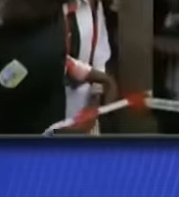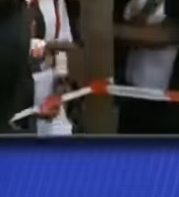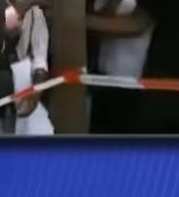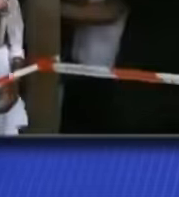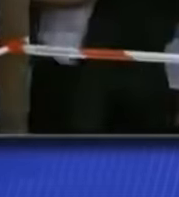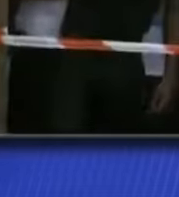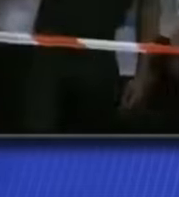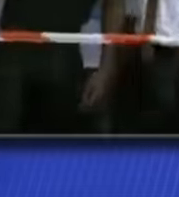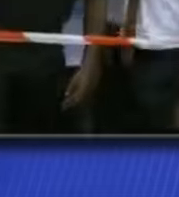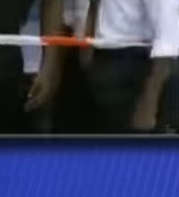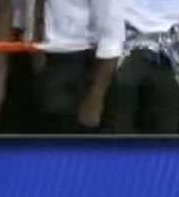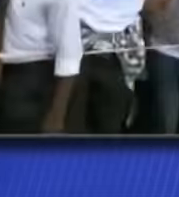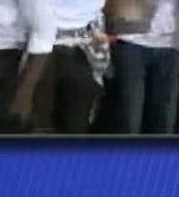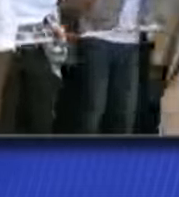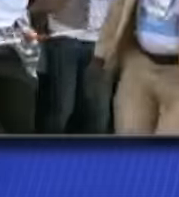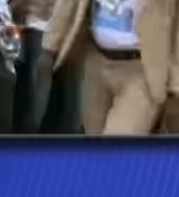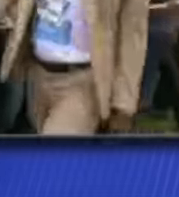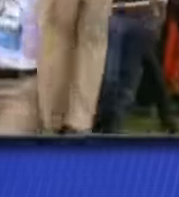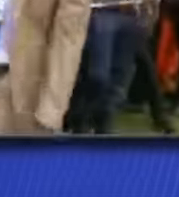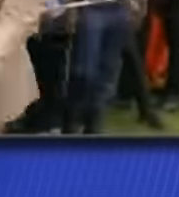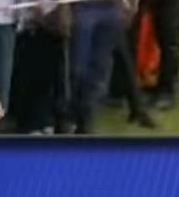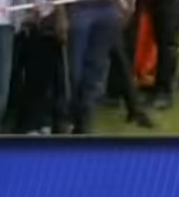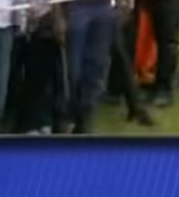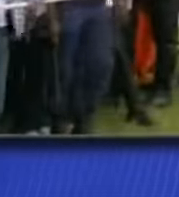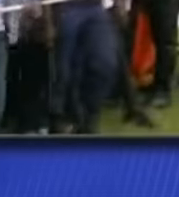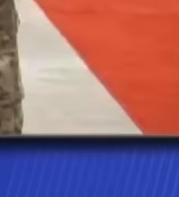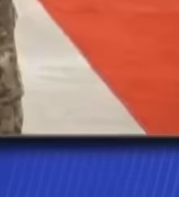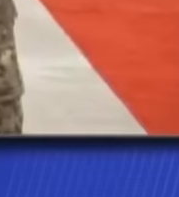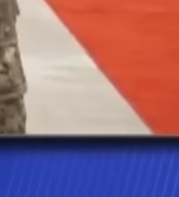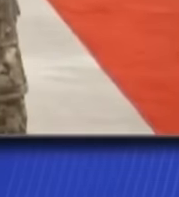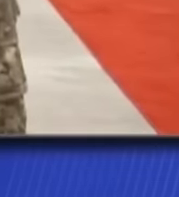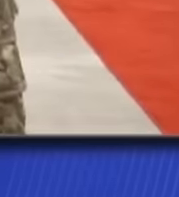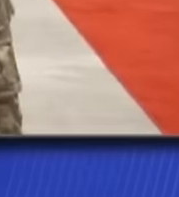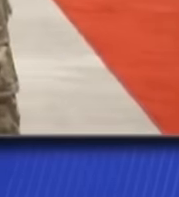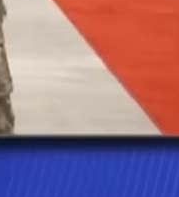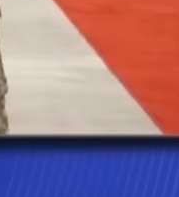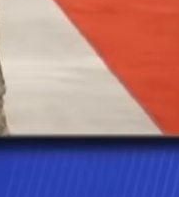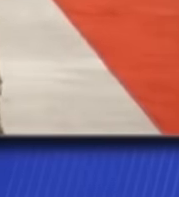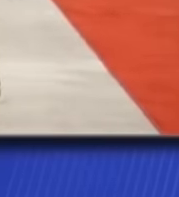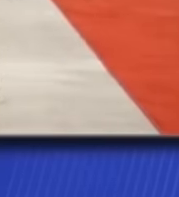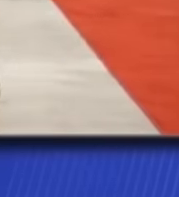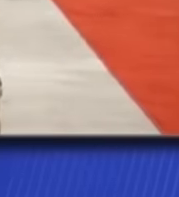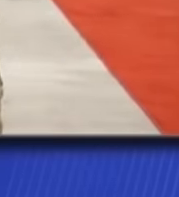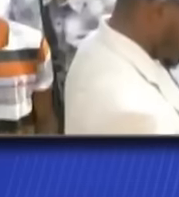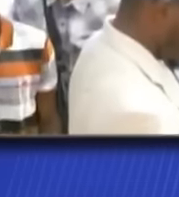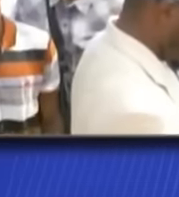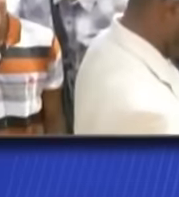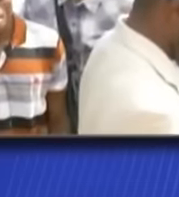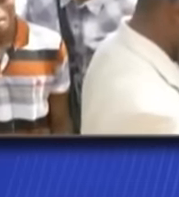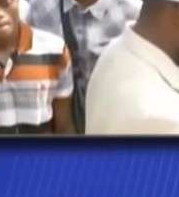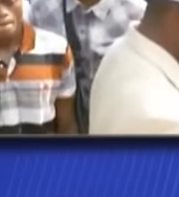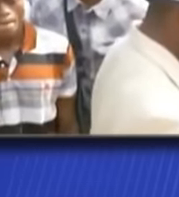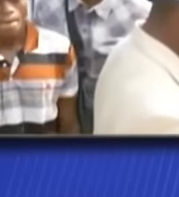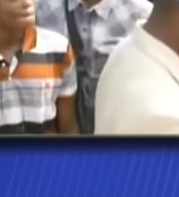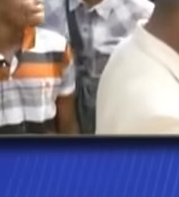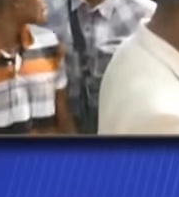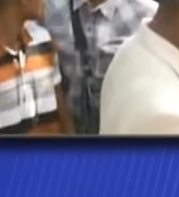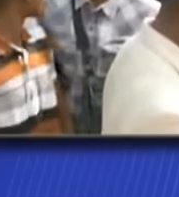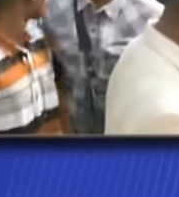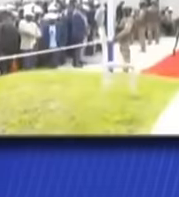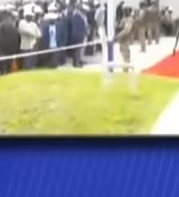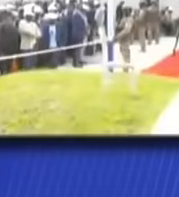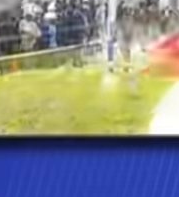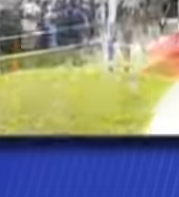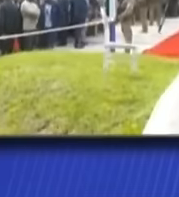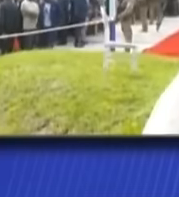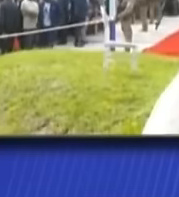financier. Dans ce journal, vous suivrez quelques temps forts des activités du président de la République. Et puis la RDC apporte une grande